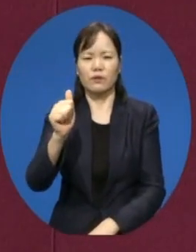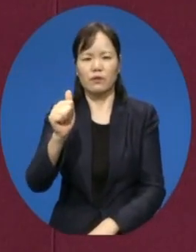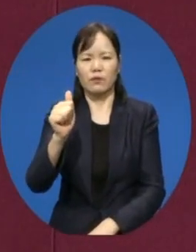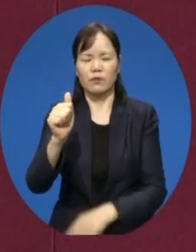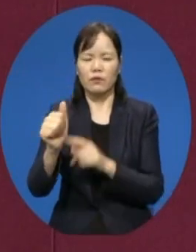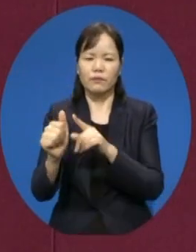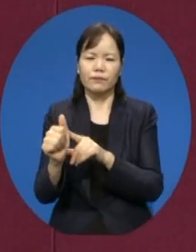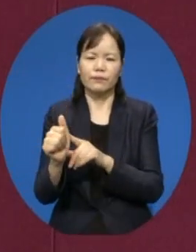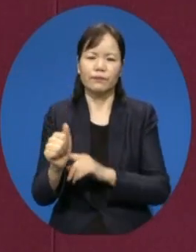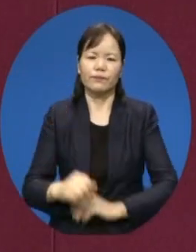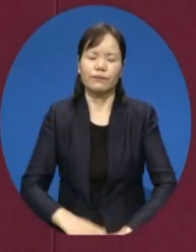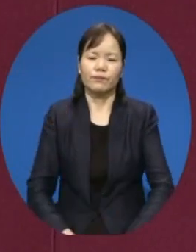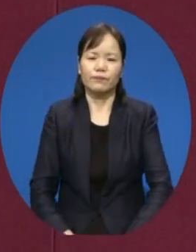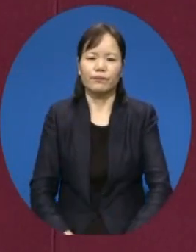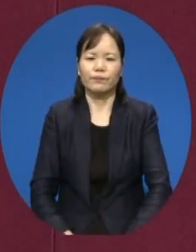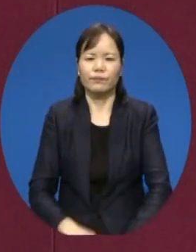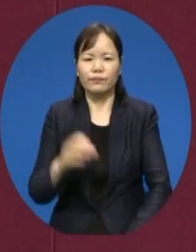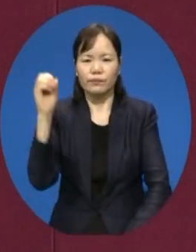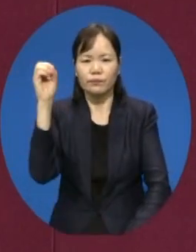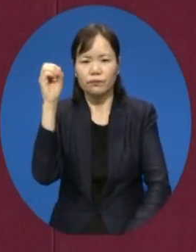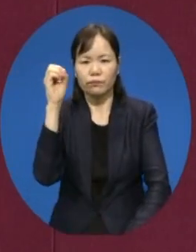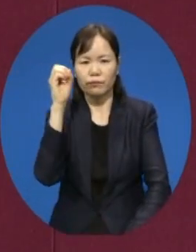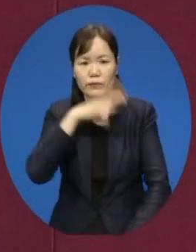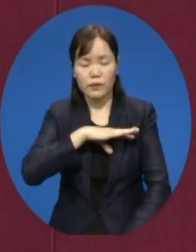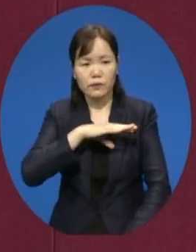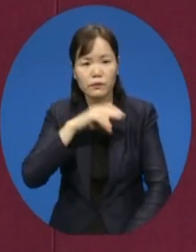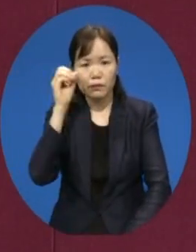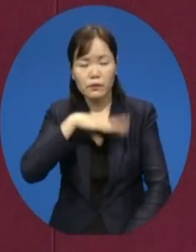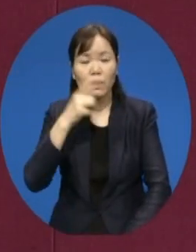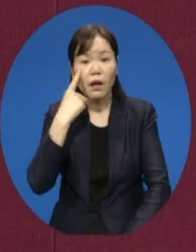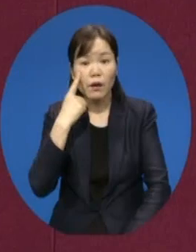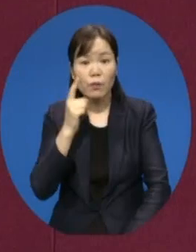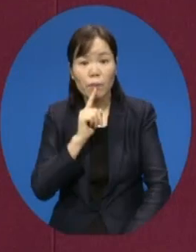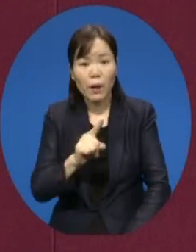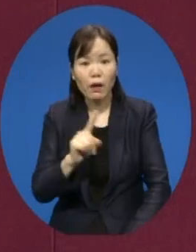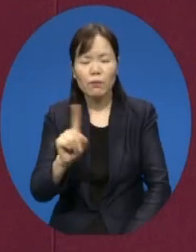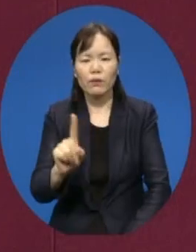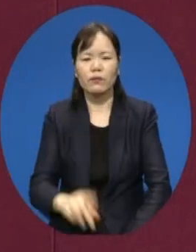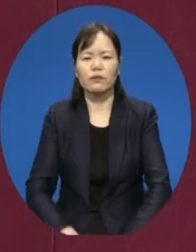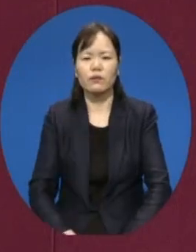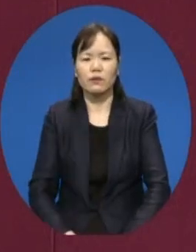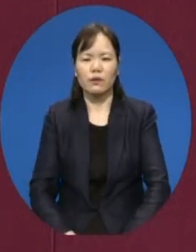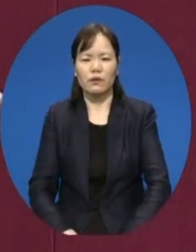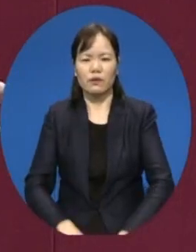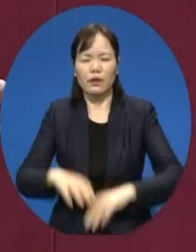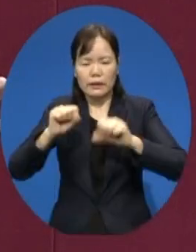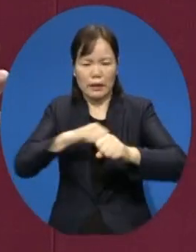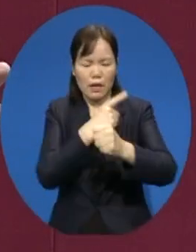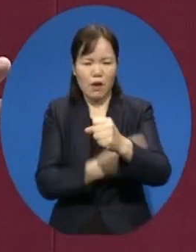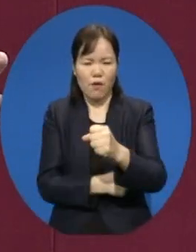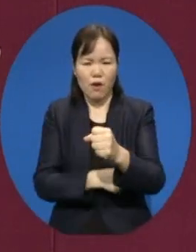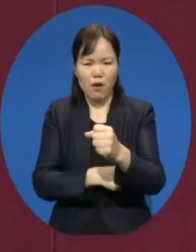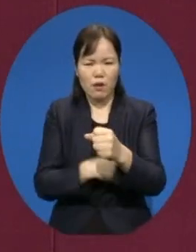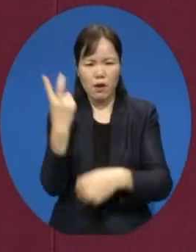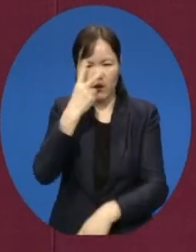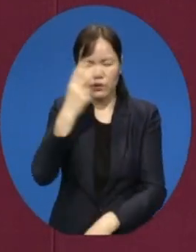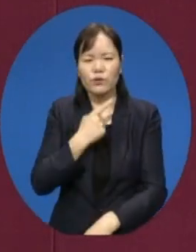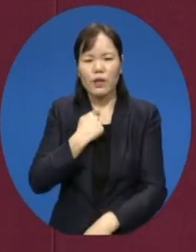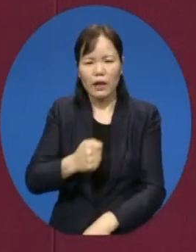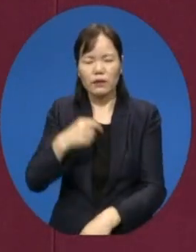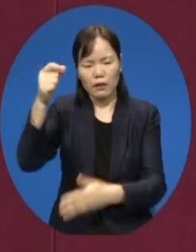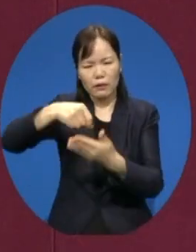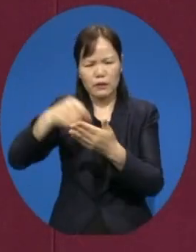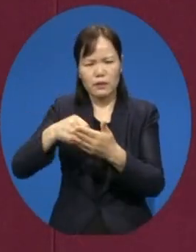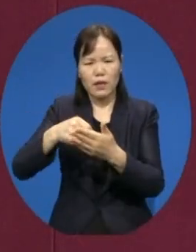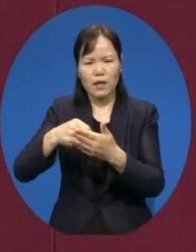그냥 폼 한번 잡느라고 해본 말씀입니까? 살아있는 권력 취재하던 기자